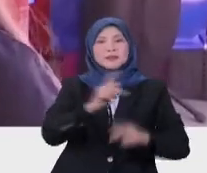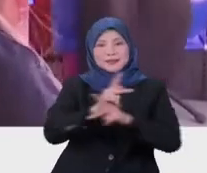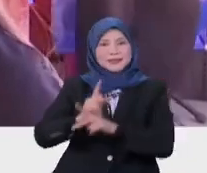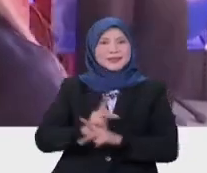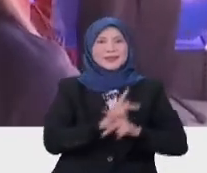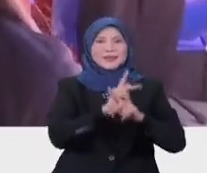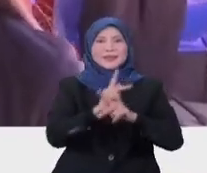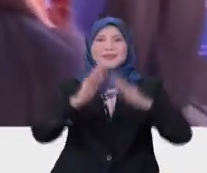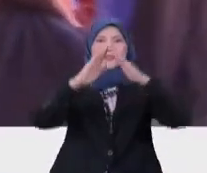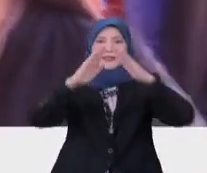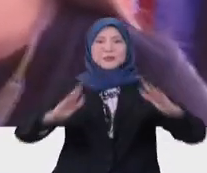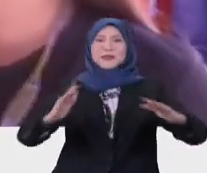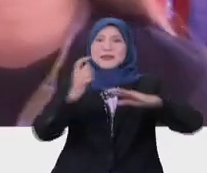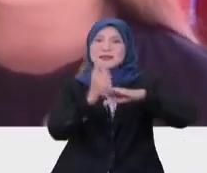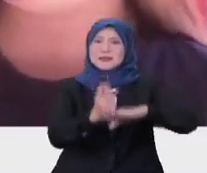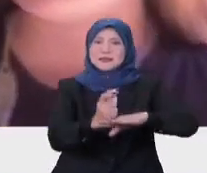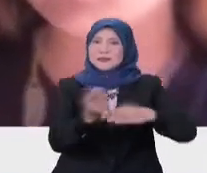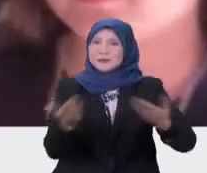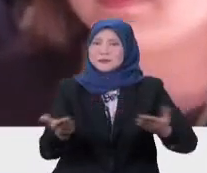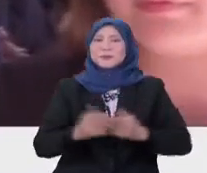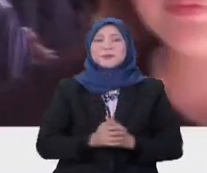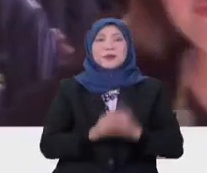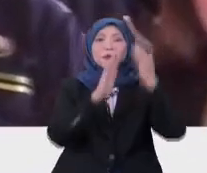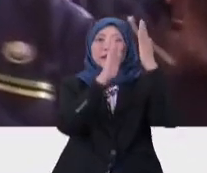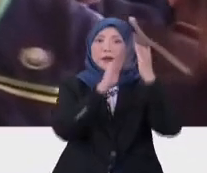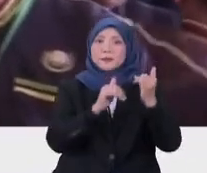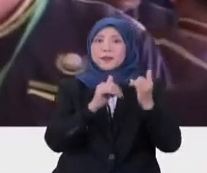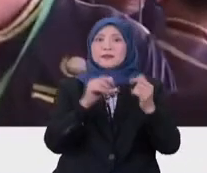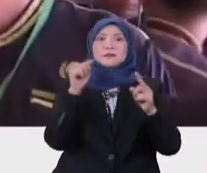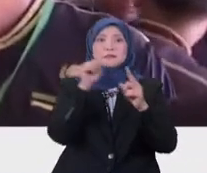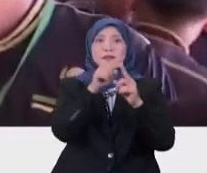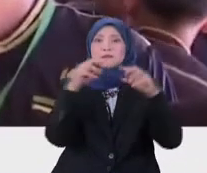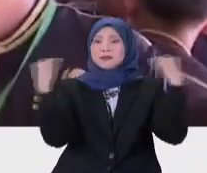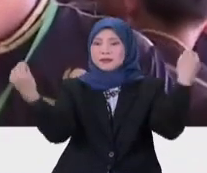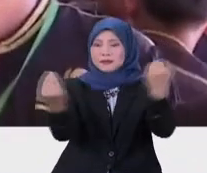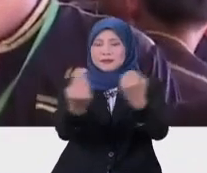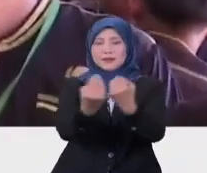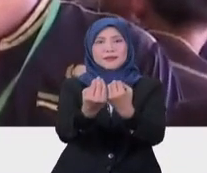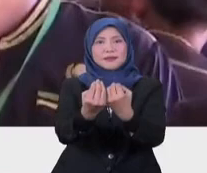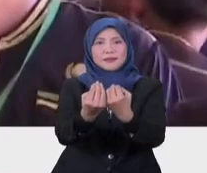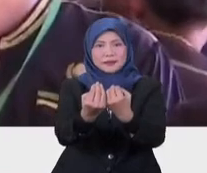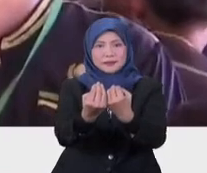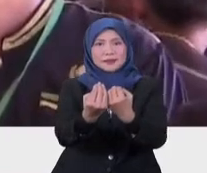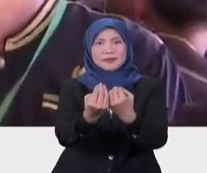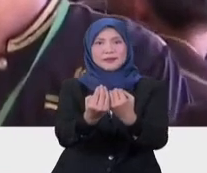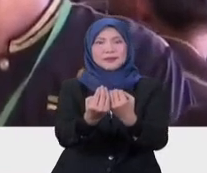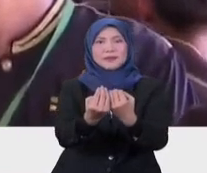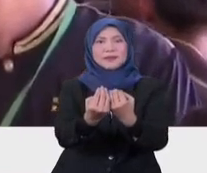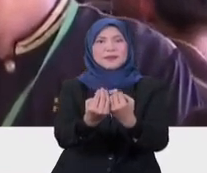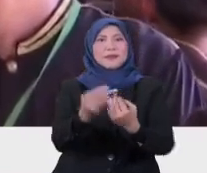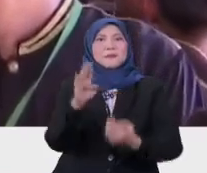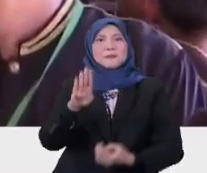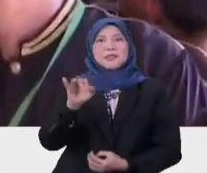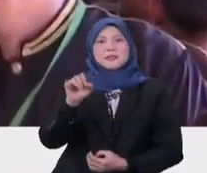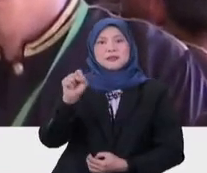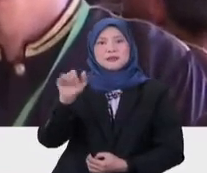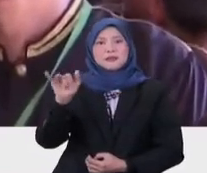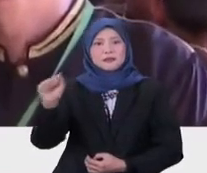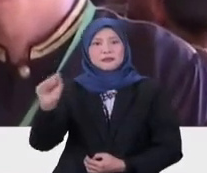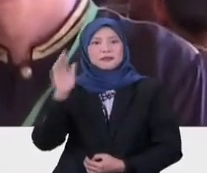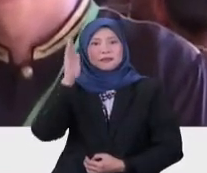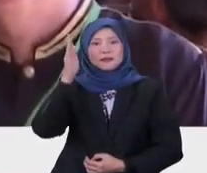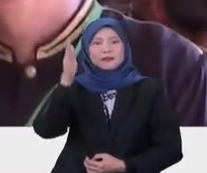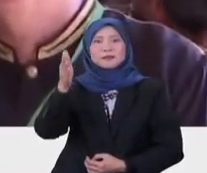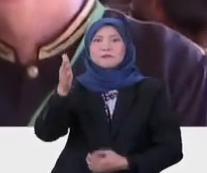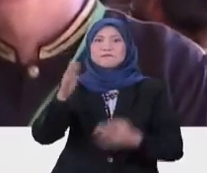tradisi ini? Okay. Harapan kita kepada masyarakat di luar sana, khususnya kepada masyarakat Bisaya itu sendiri,